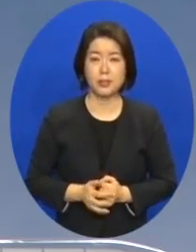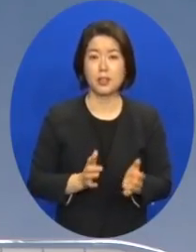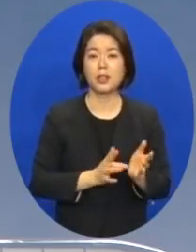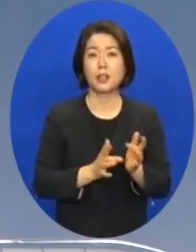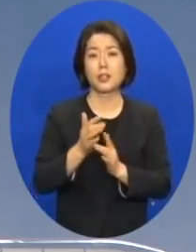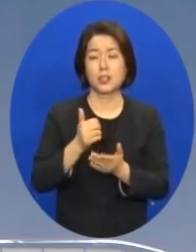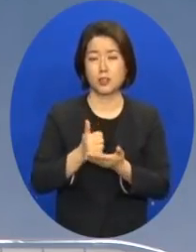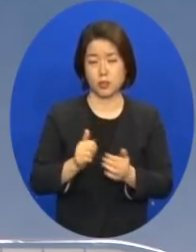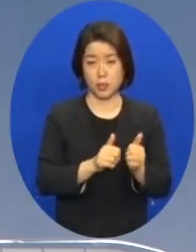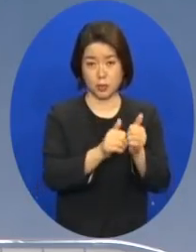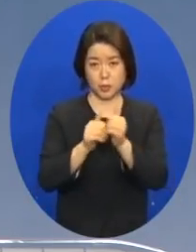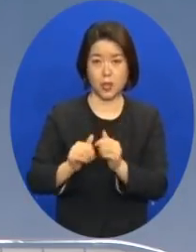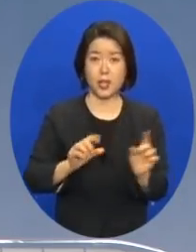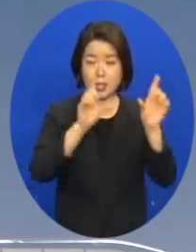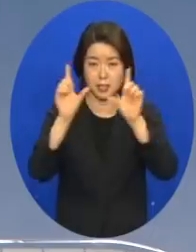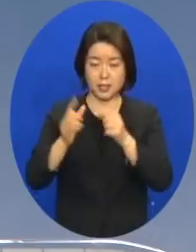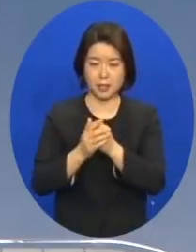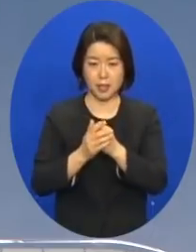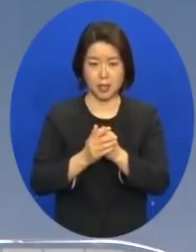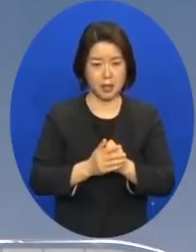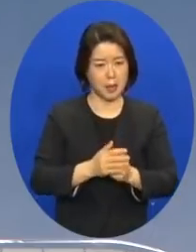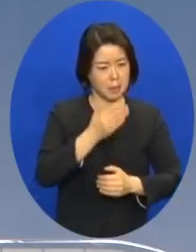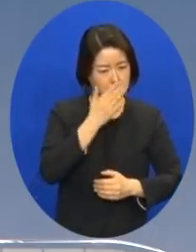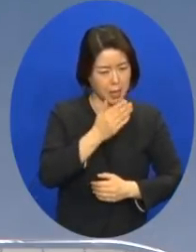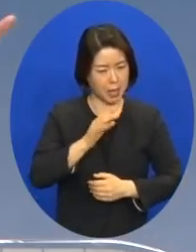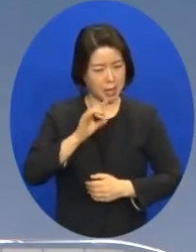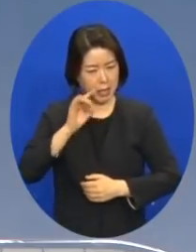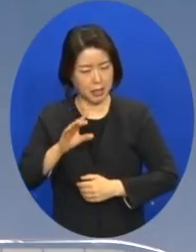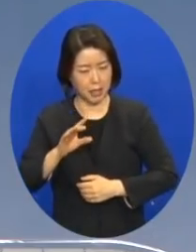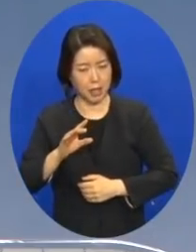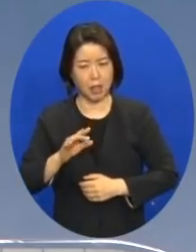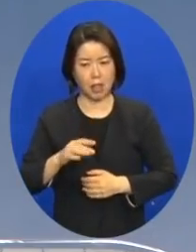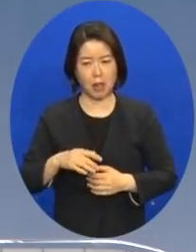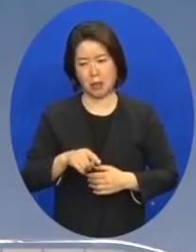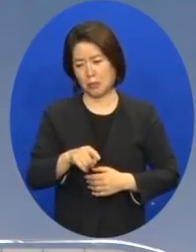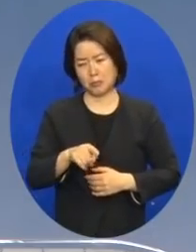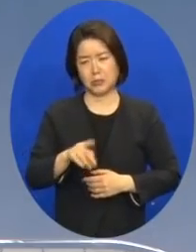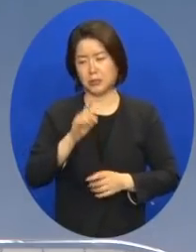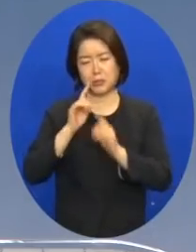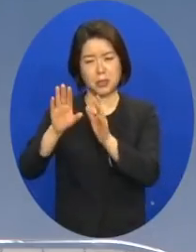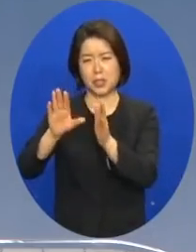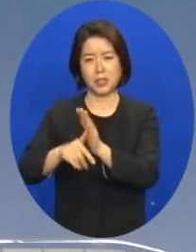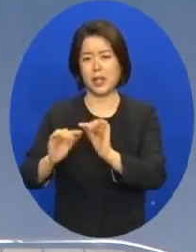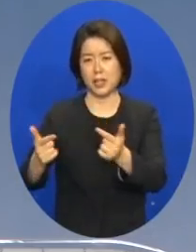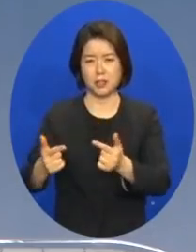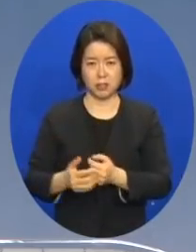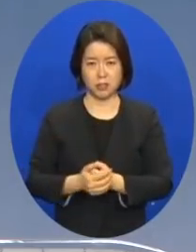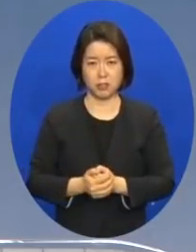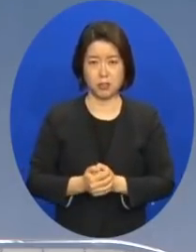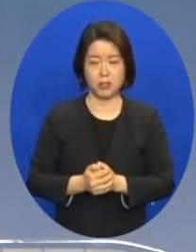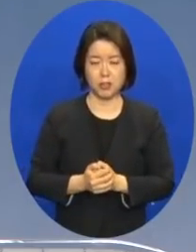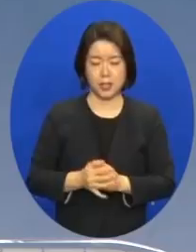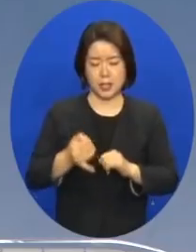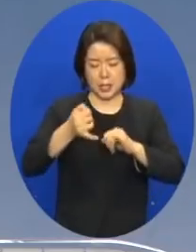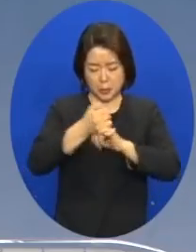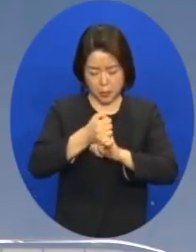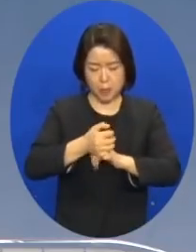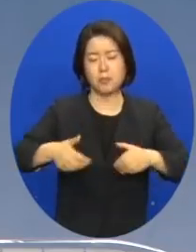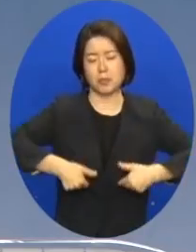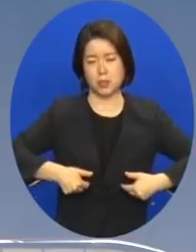예수님과 동행하는 삶 된다 안 된다 지금 한가하게 그렇게 말할 처지가 아닙니다. 되어야